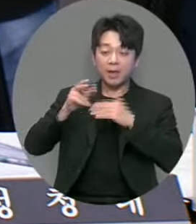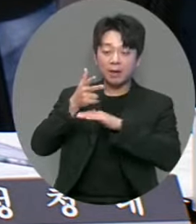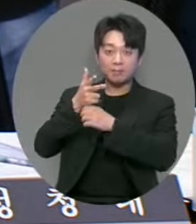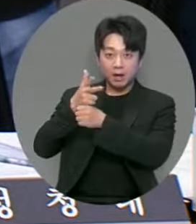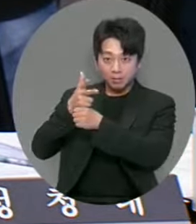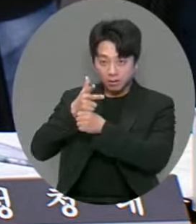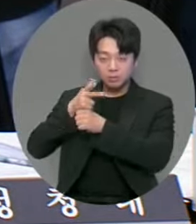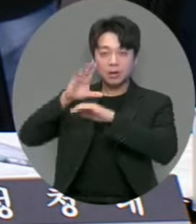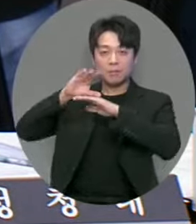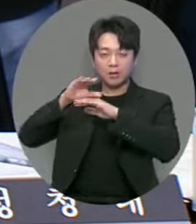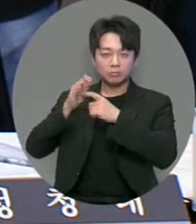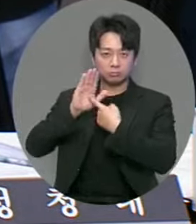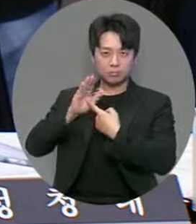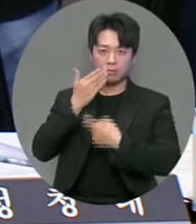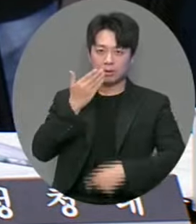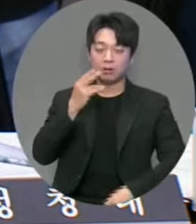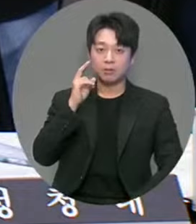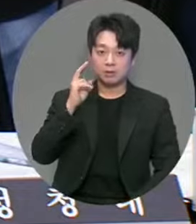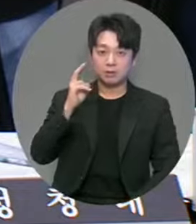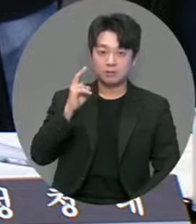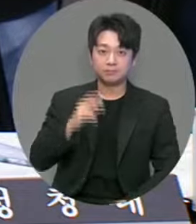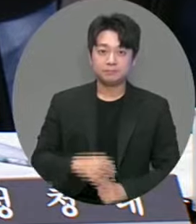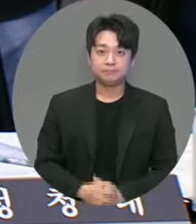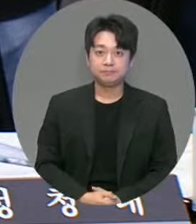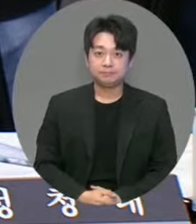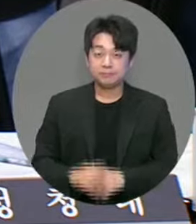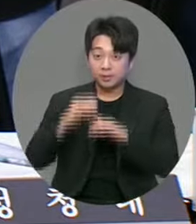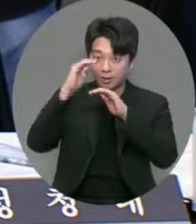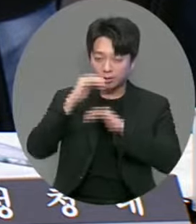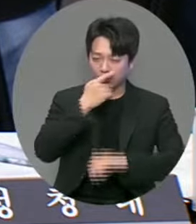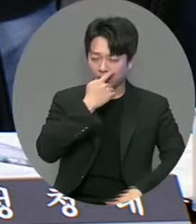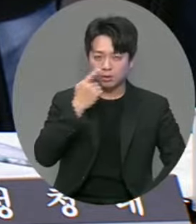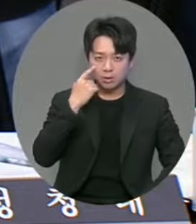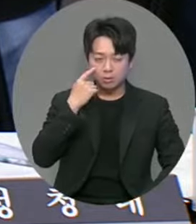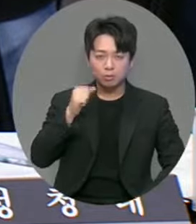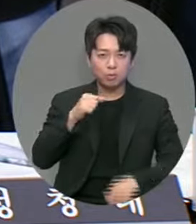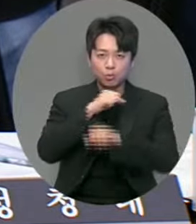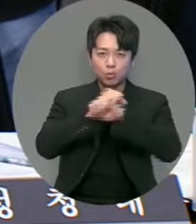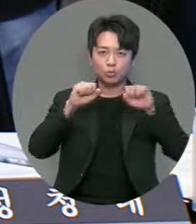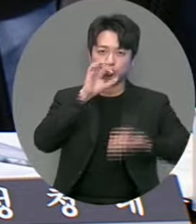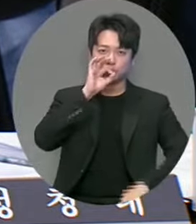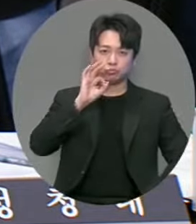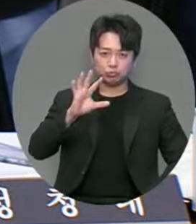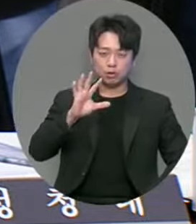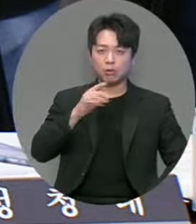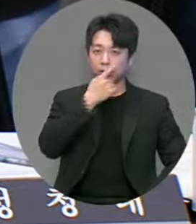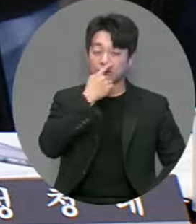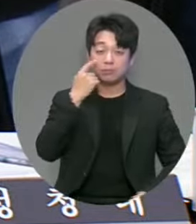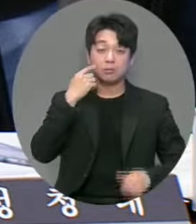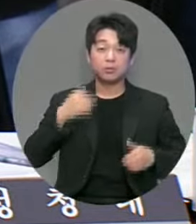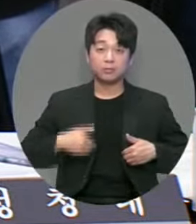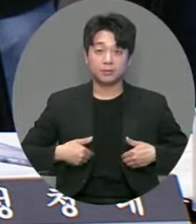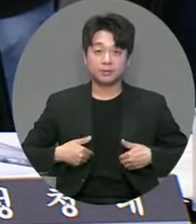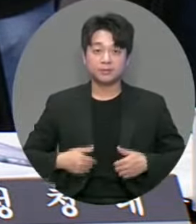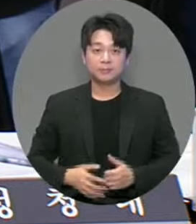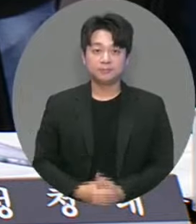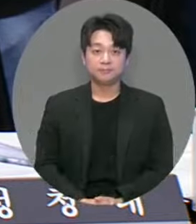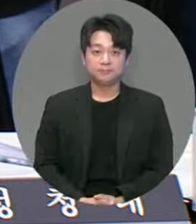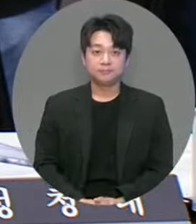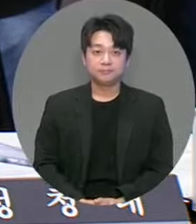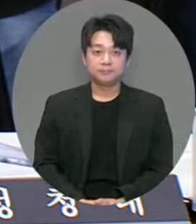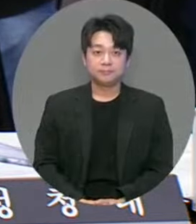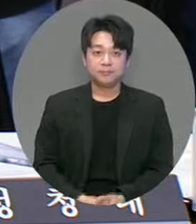대해서는 다른 건 몰라도 이런 부분은 절대로 용서할 수가 없습니다. 어떻게 법사위 회의를